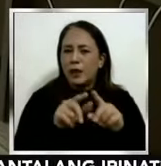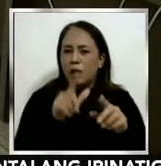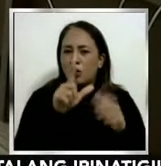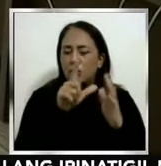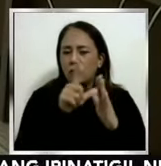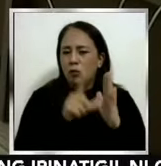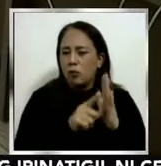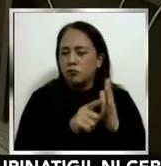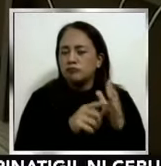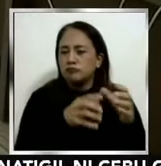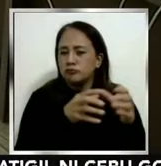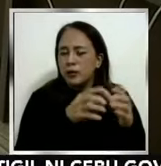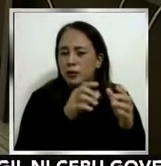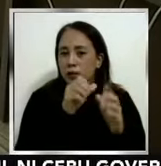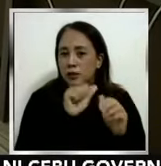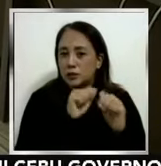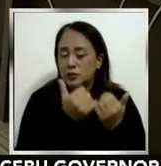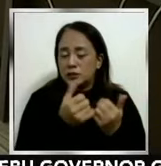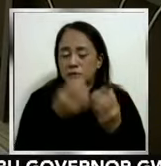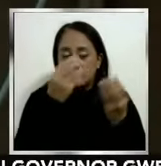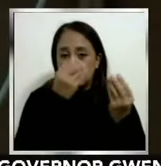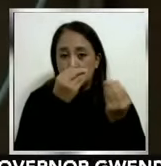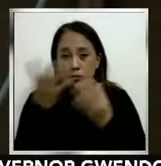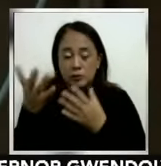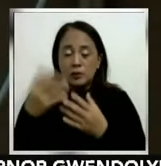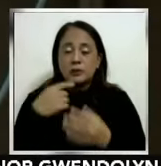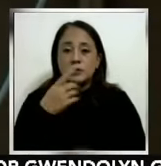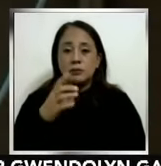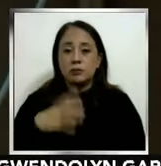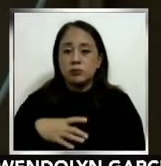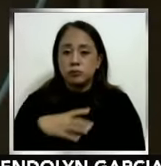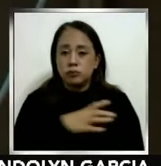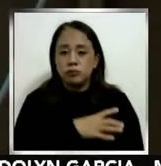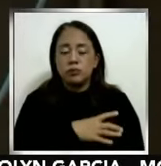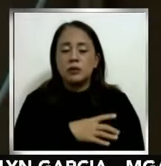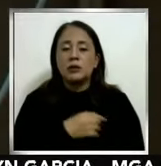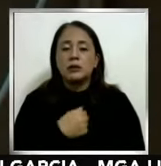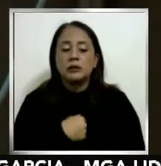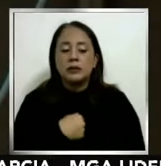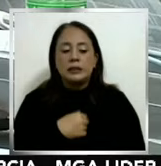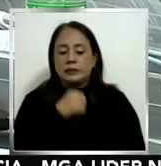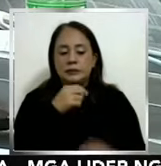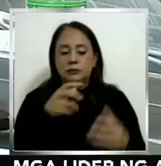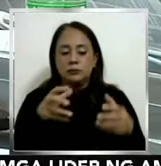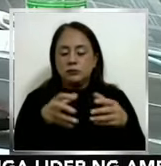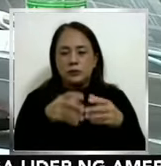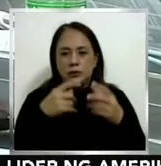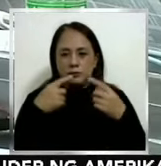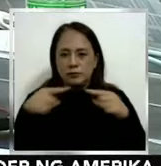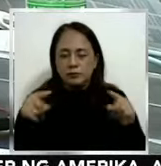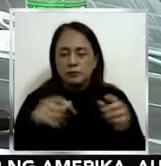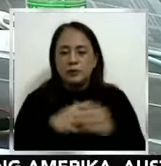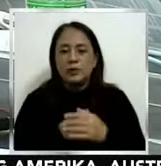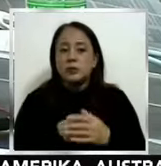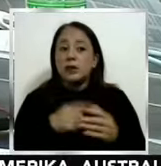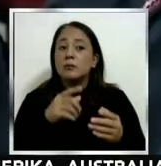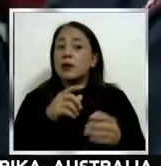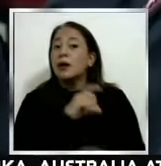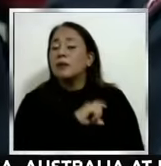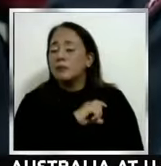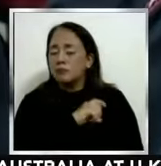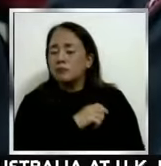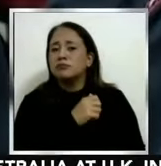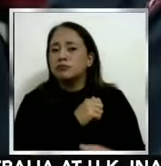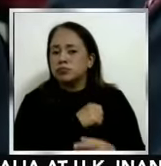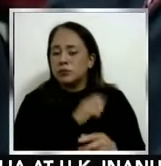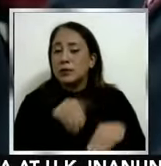sa impormanteng humarap sa pagdinig ng kamera na sarado sa publiko, mga operatiba raw mismo ng gobyerno ang nagbibigay sa kanya